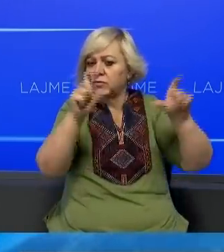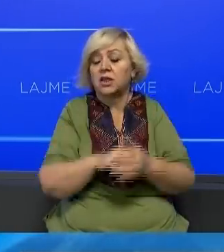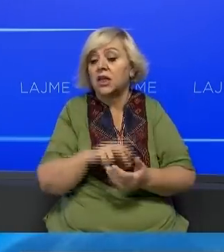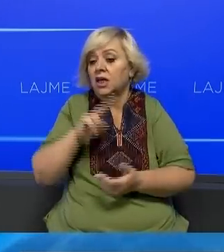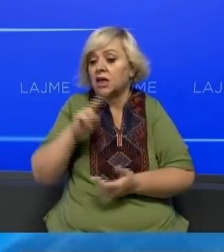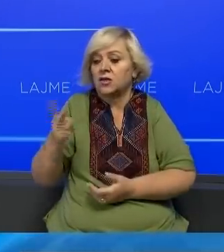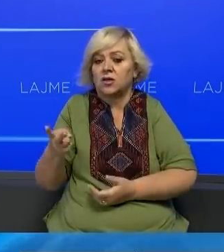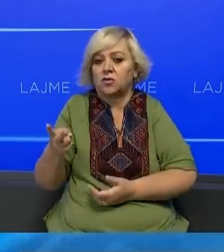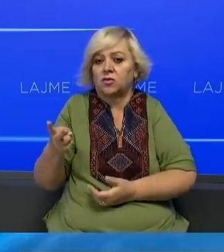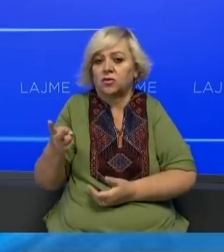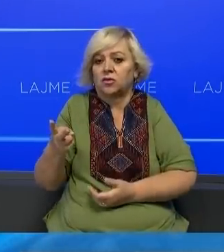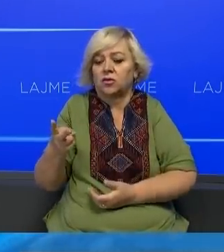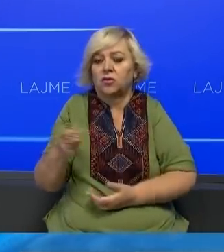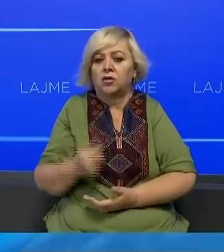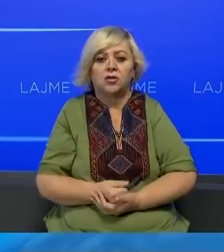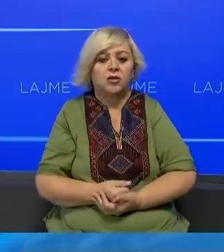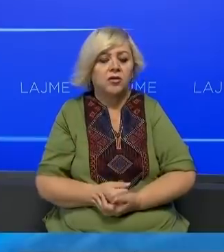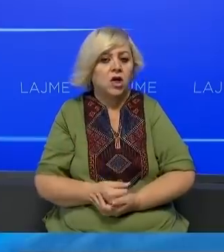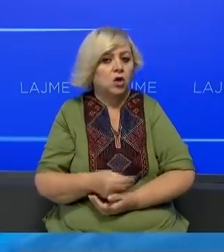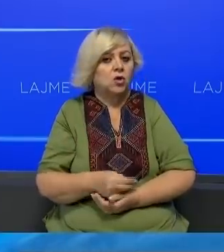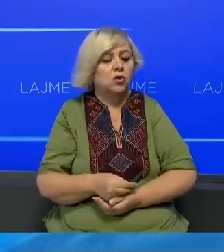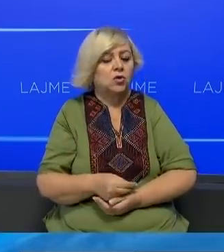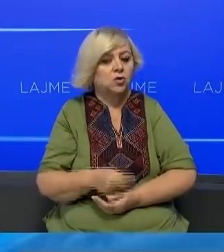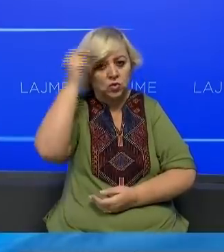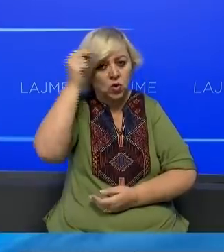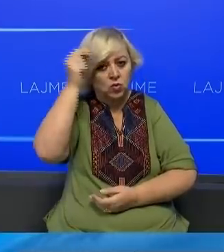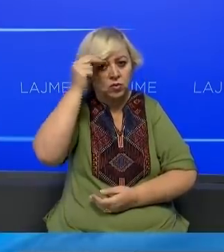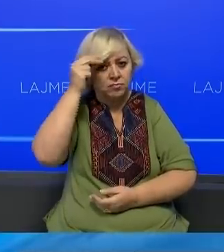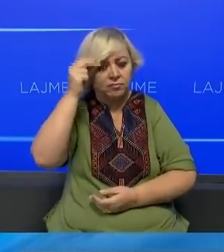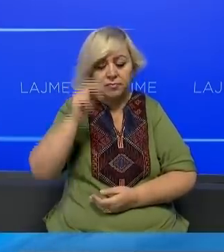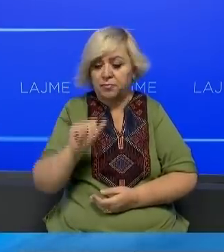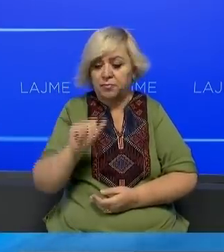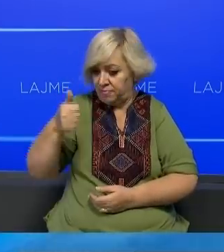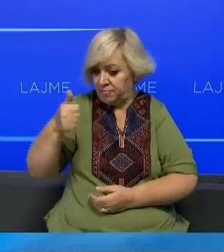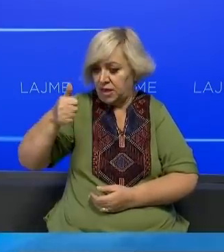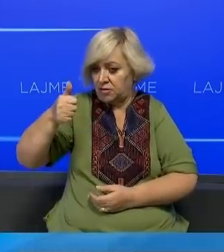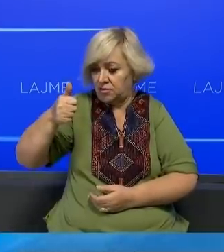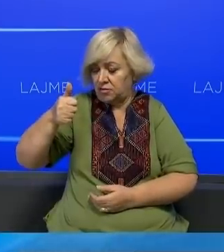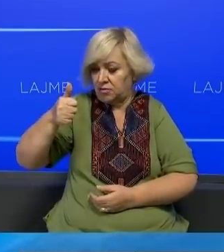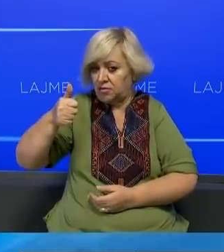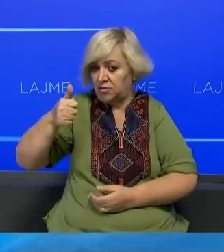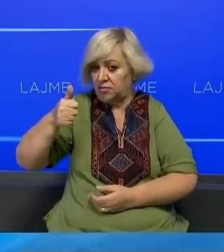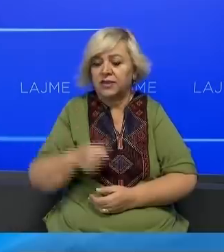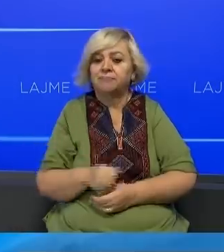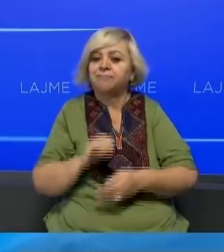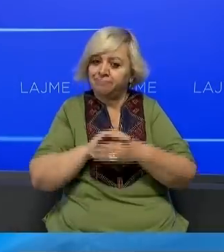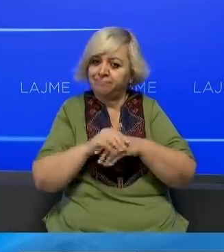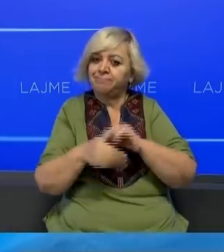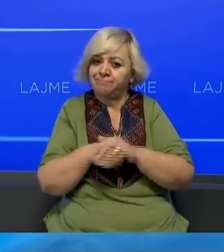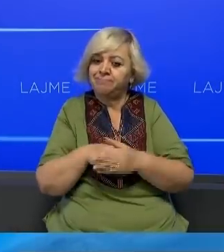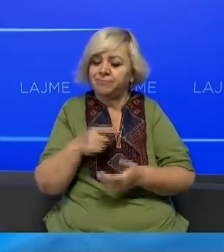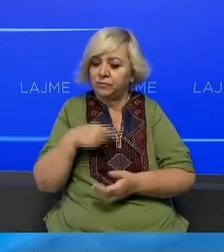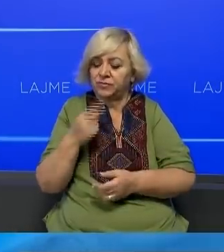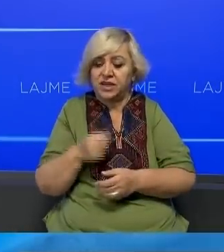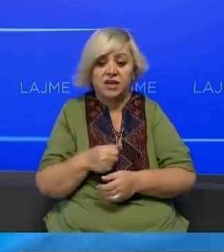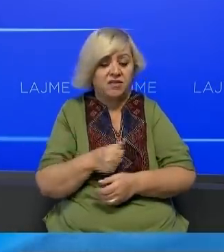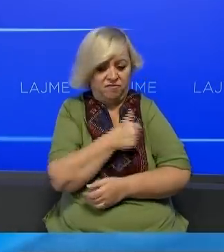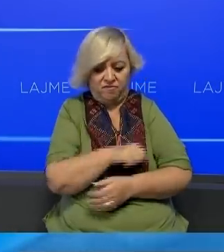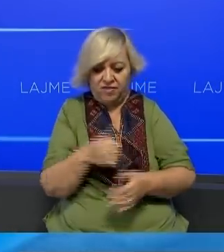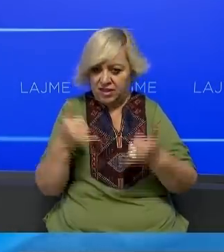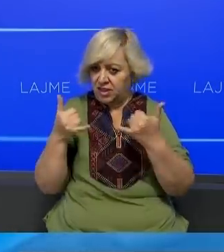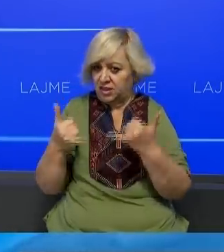edhe në nivelin e studimeve bachelor në nivelin e parë. Prandaj kam kënaqësinë t'ju them që në këtë vit akademik, pra në